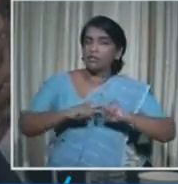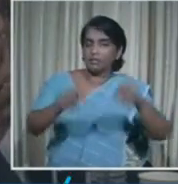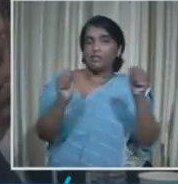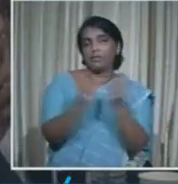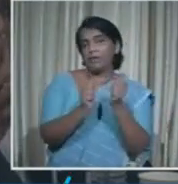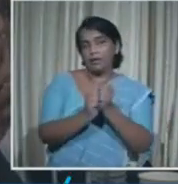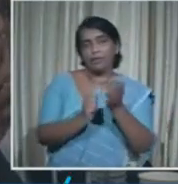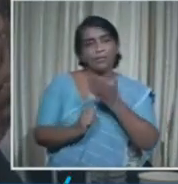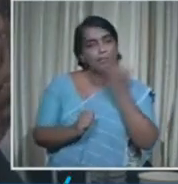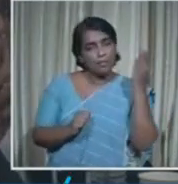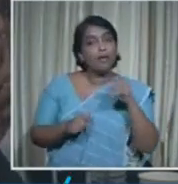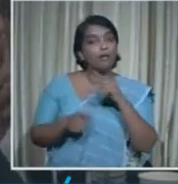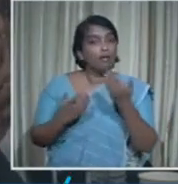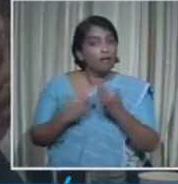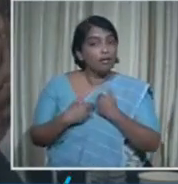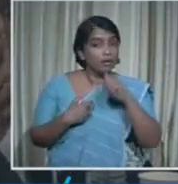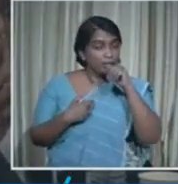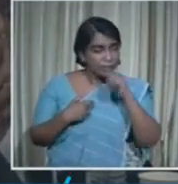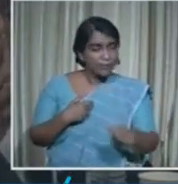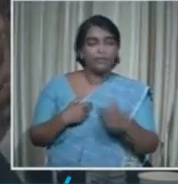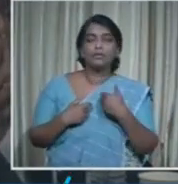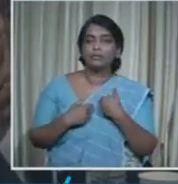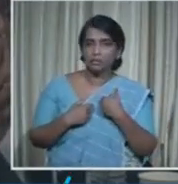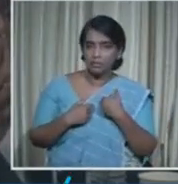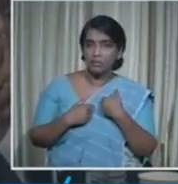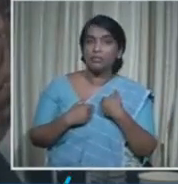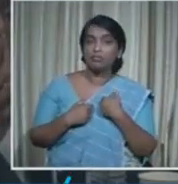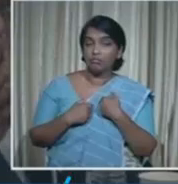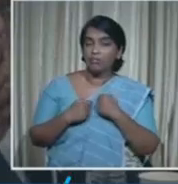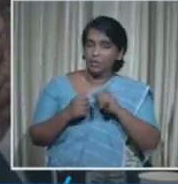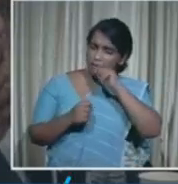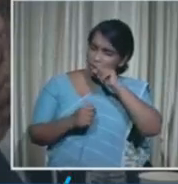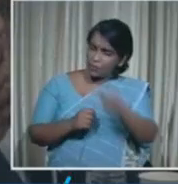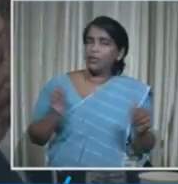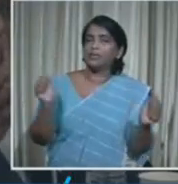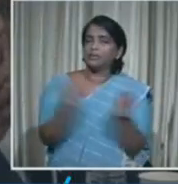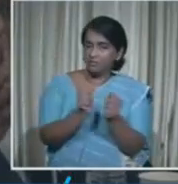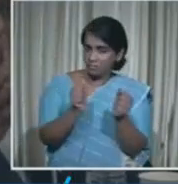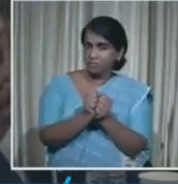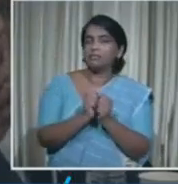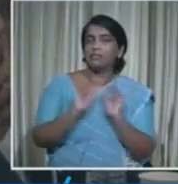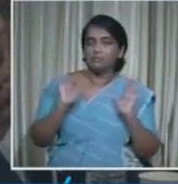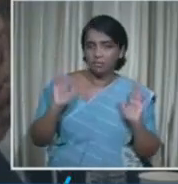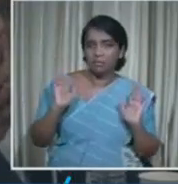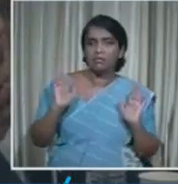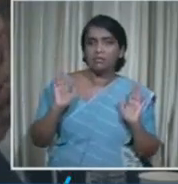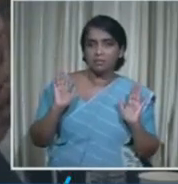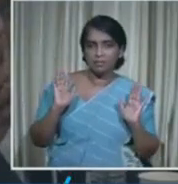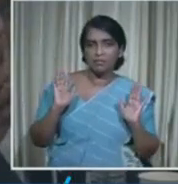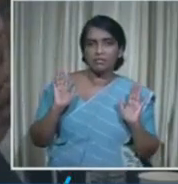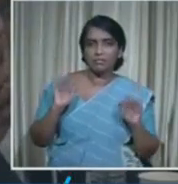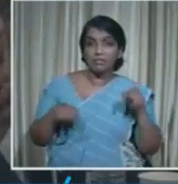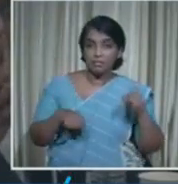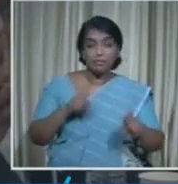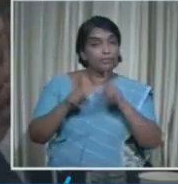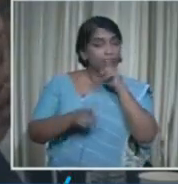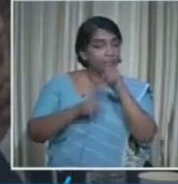වෙවි අපි කවදා හරි අනිවාර්යෙන්ම මේක සිද්ධ කරනවා කරනවාමයි ඊළඟට දැන් මෙතන කතා